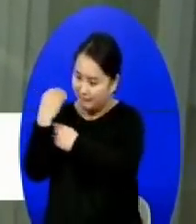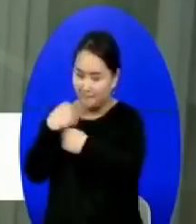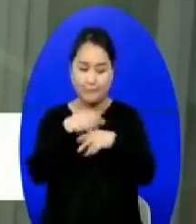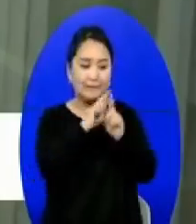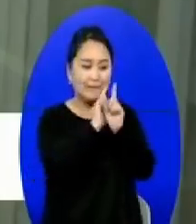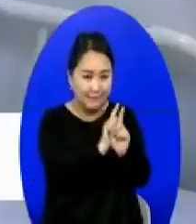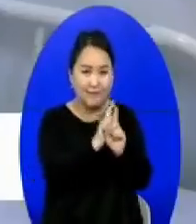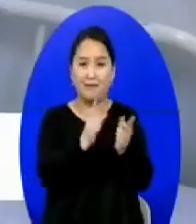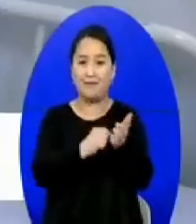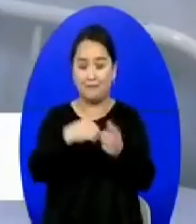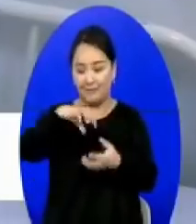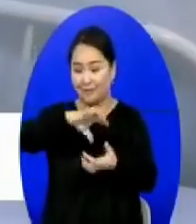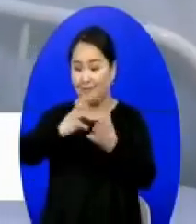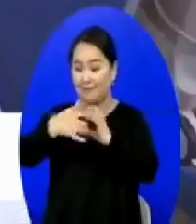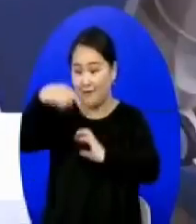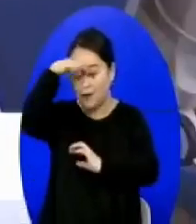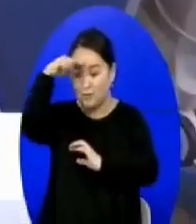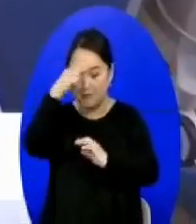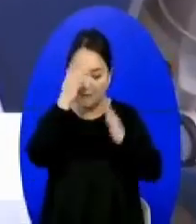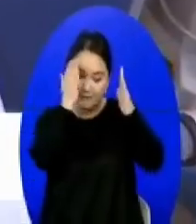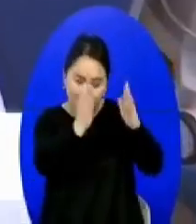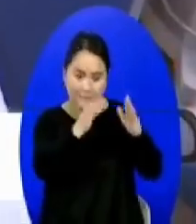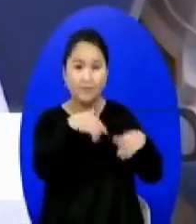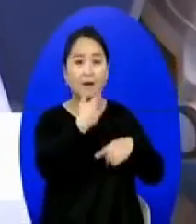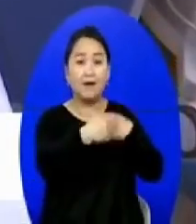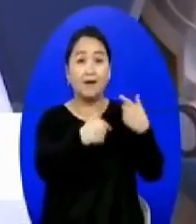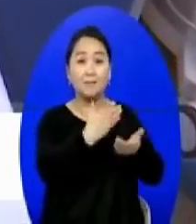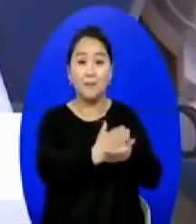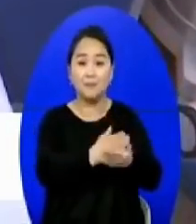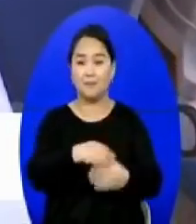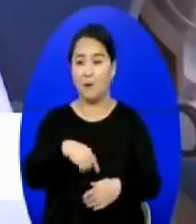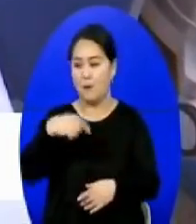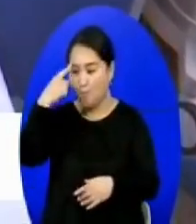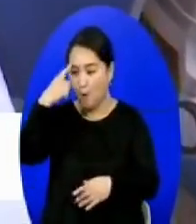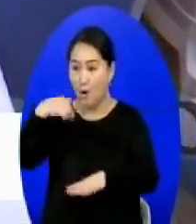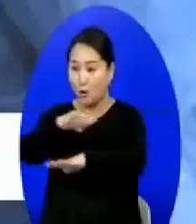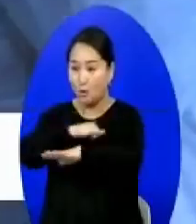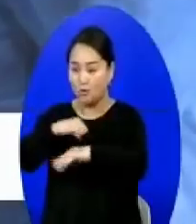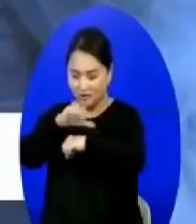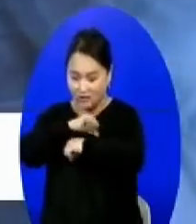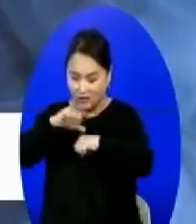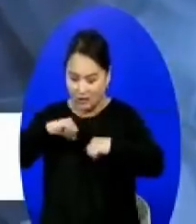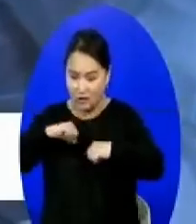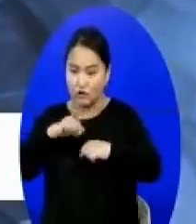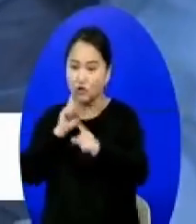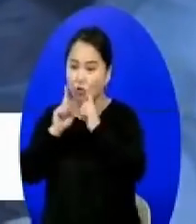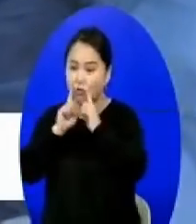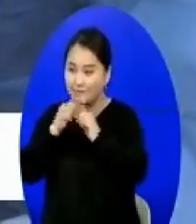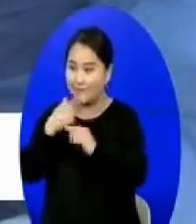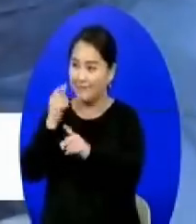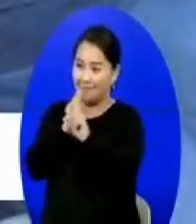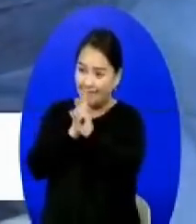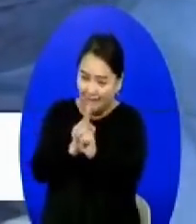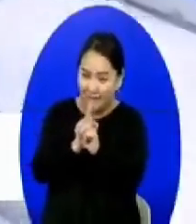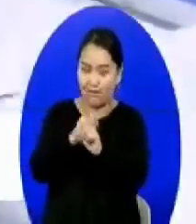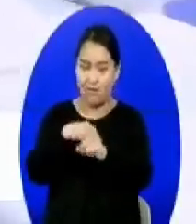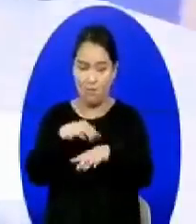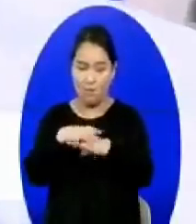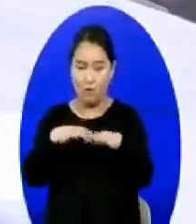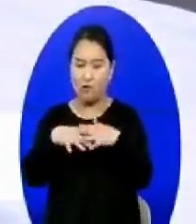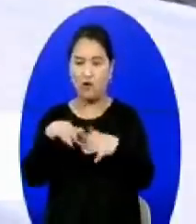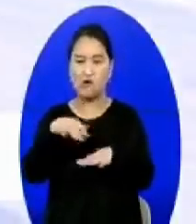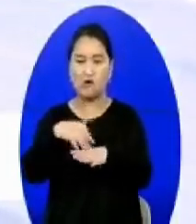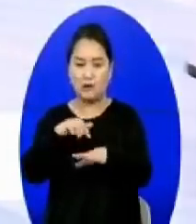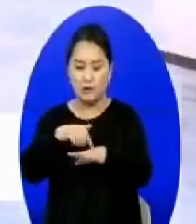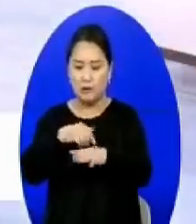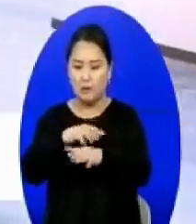хэрэгтэйг Дэлхийн эрүүл мэндийн байгууллагаас сануллаа. Манай улсын иргэд зөвлөмжийг сайтар сахиж байгаа нь бохир гараар дамждаг өвчлөл 3 дахин